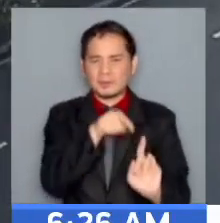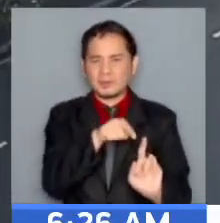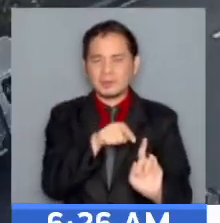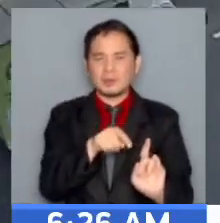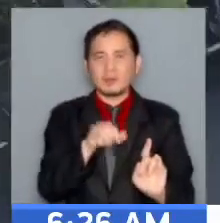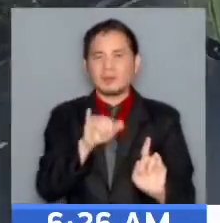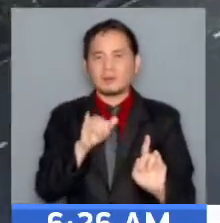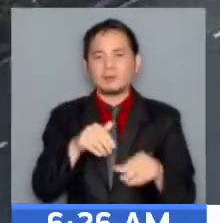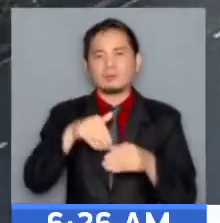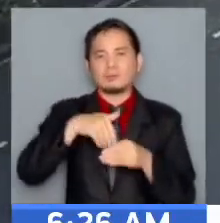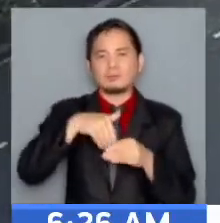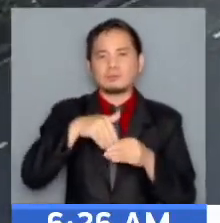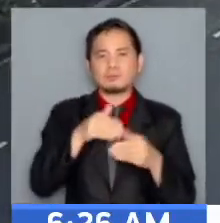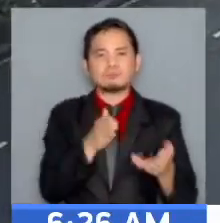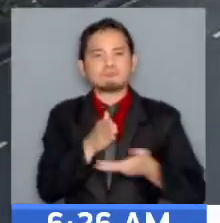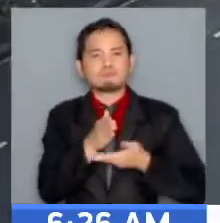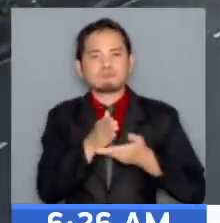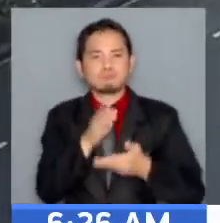ito.